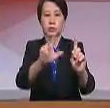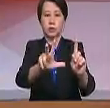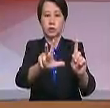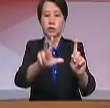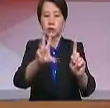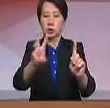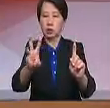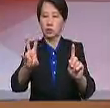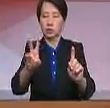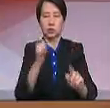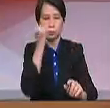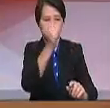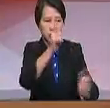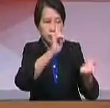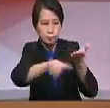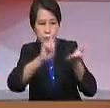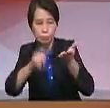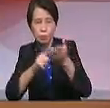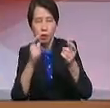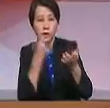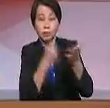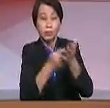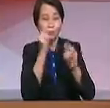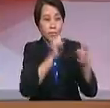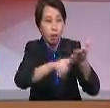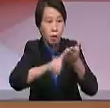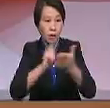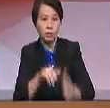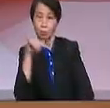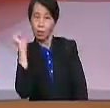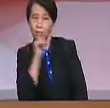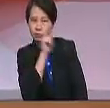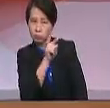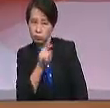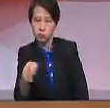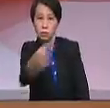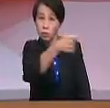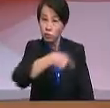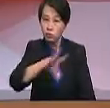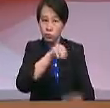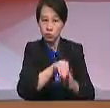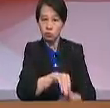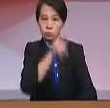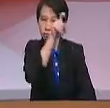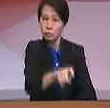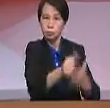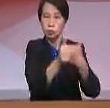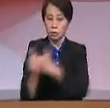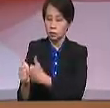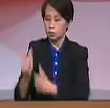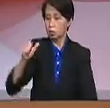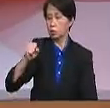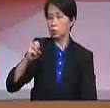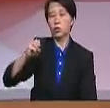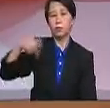1,367 pemeriksaan mengejut semalam untuk memastikan semua yang terlibat mematuhi SOP